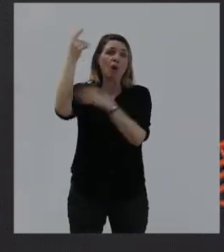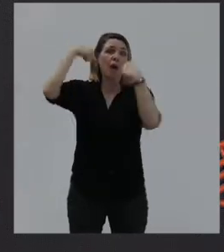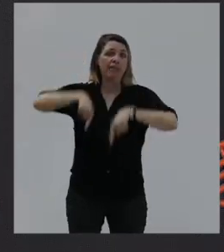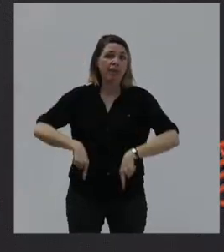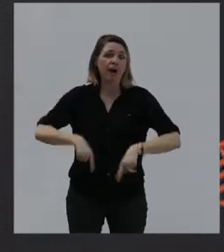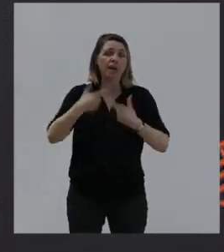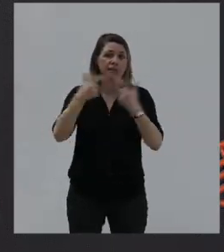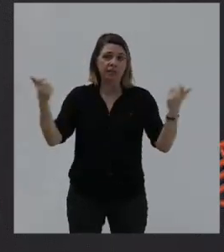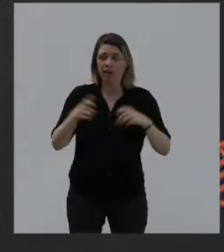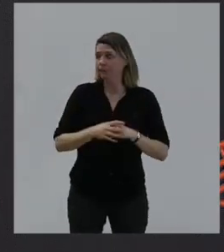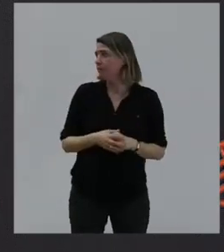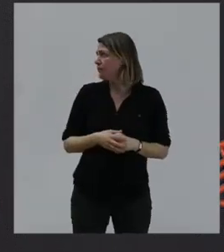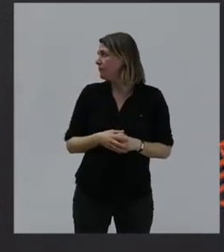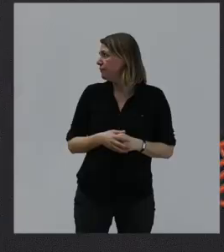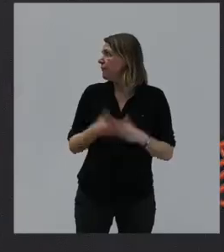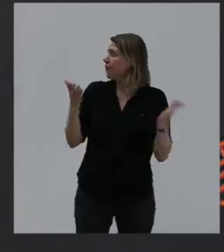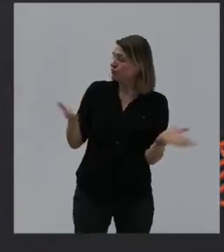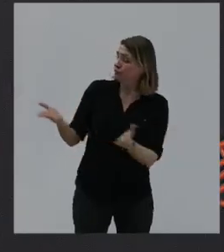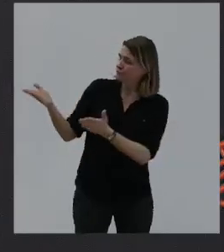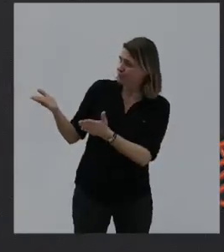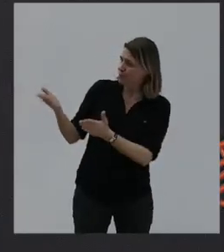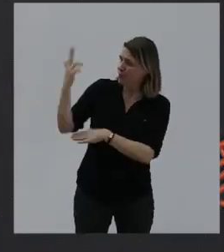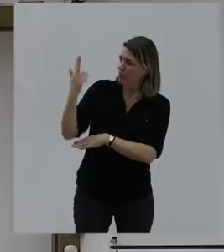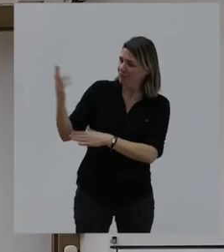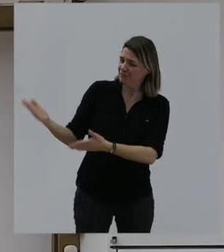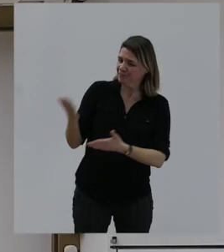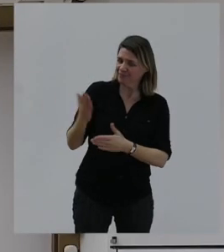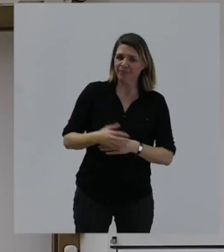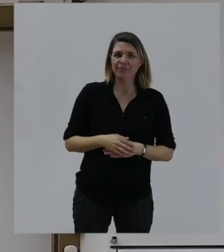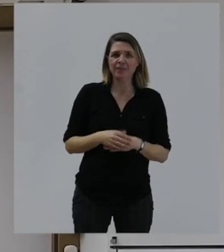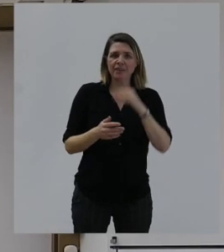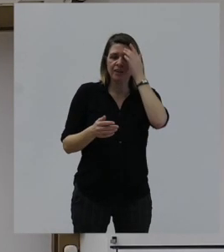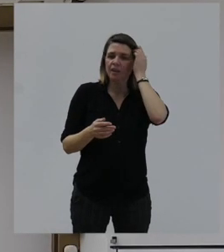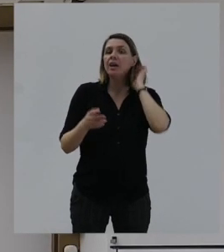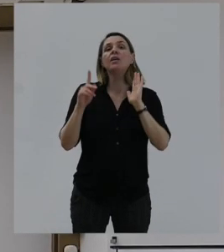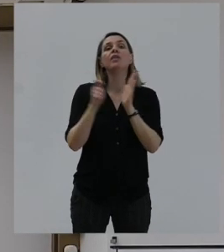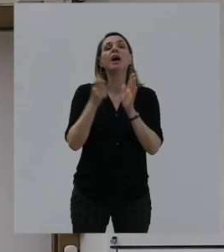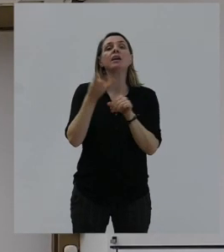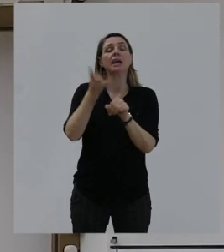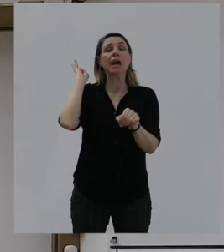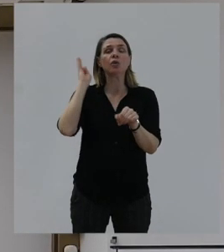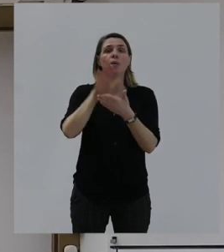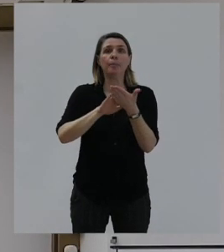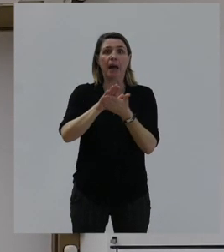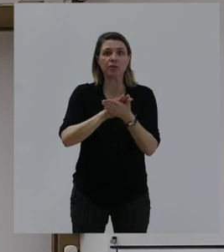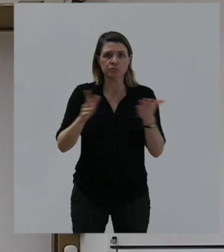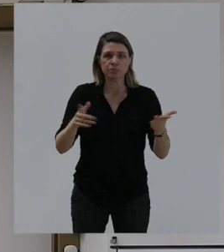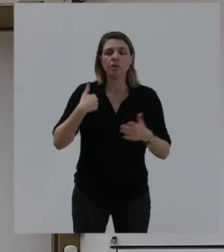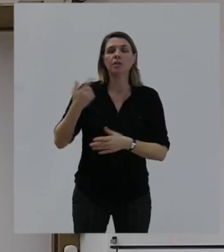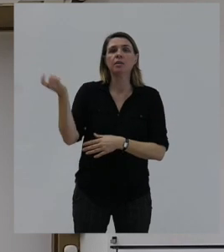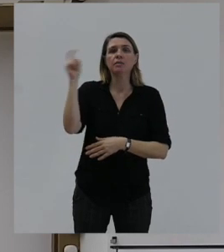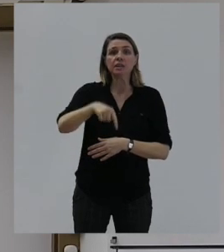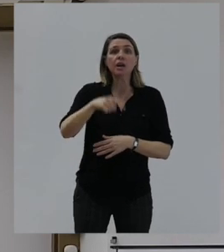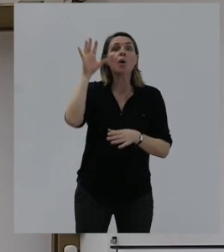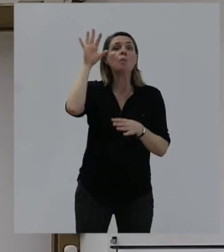tourne vers vous, Dynamique Montaigne, puis c'est à vous de commencer. Alors, il y a Il y a quatre ans, lorsque nous sommes arrivés dans ce